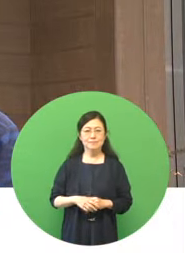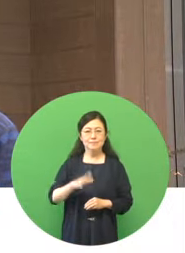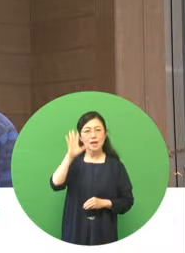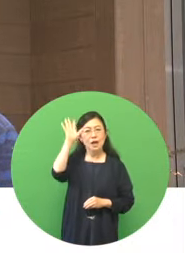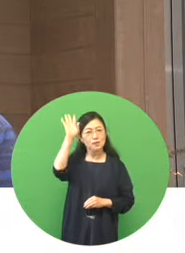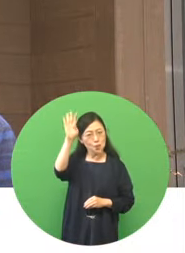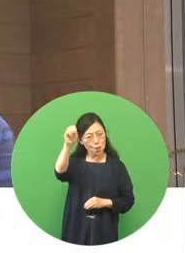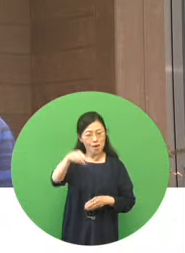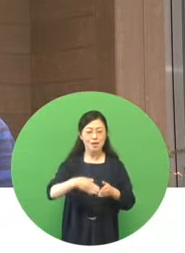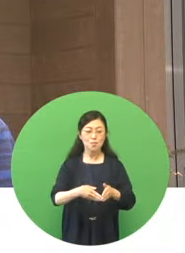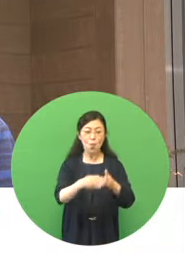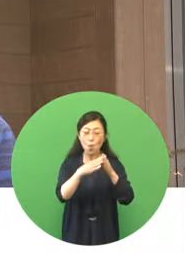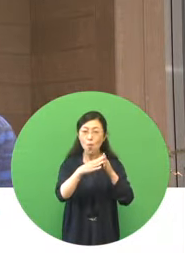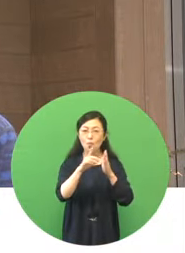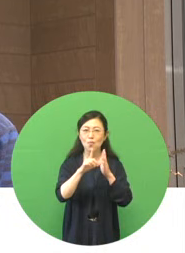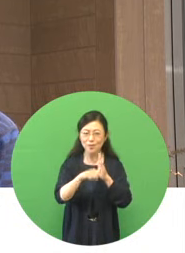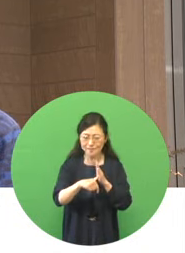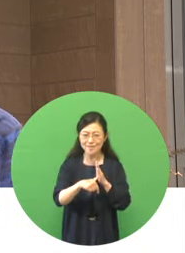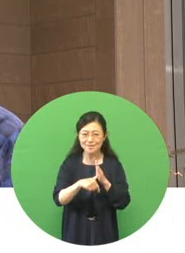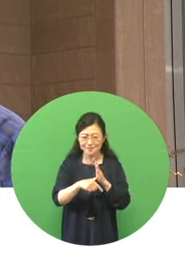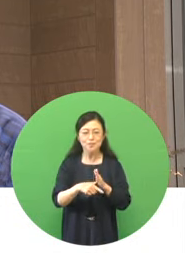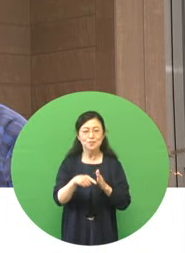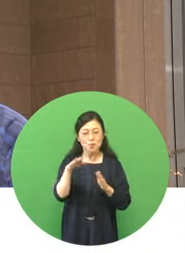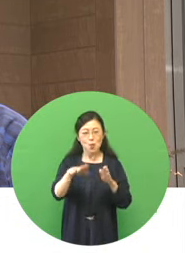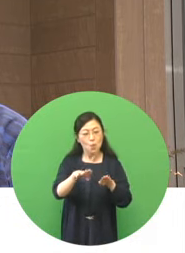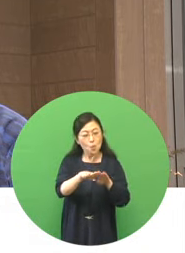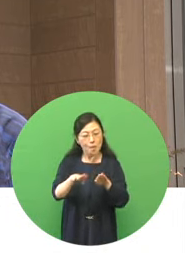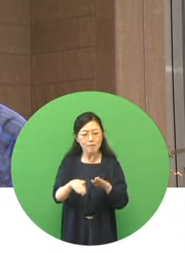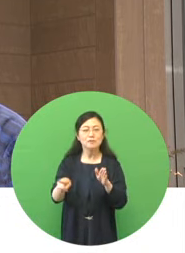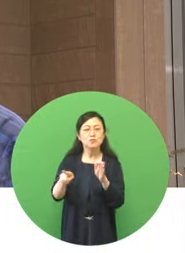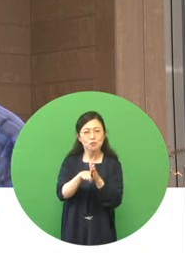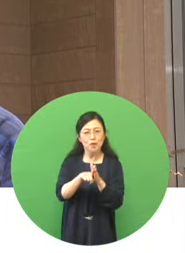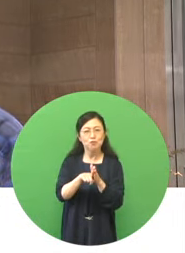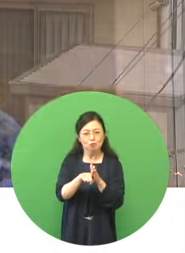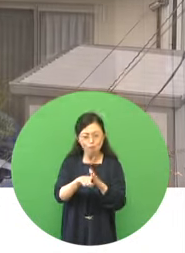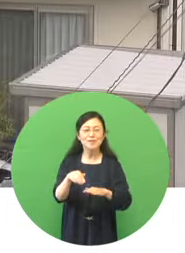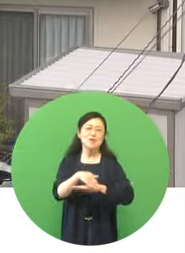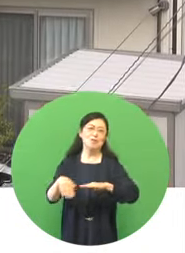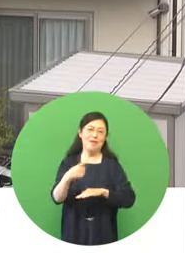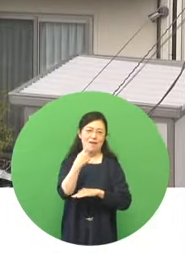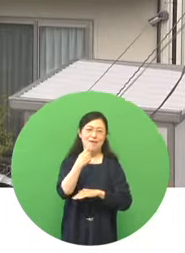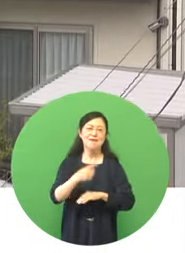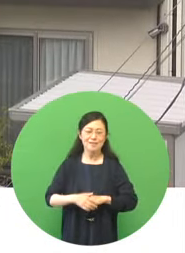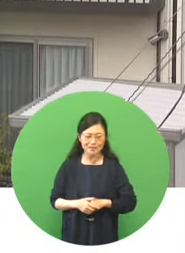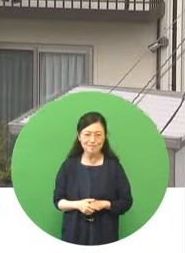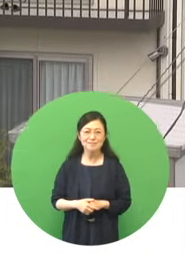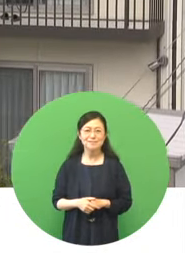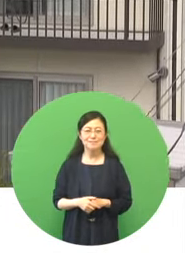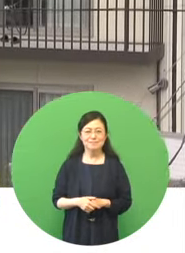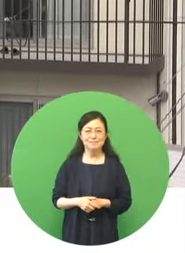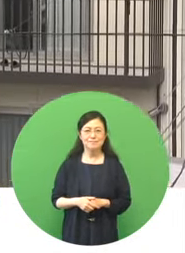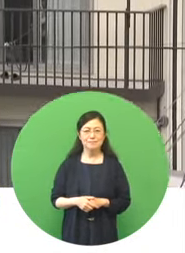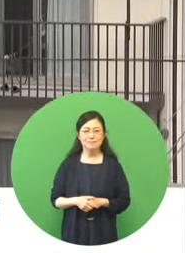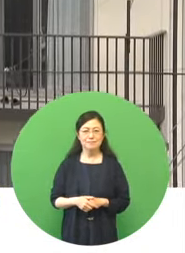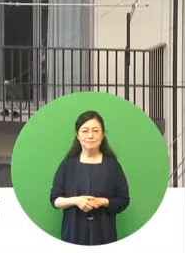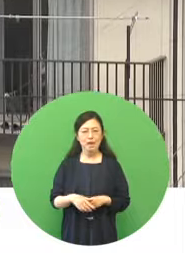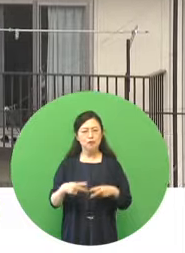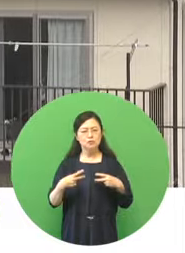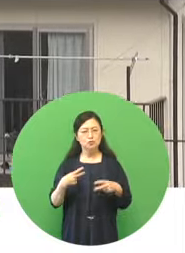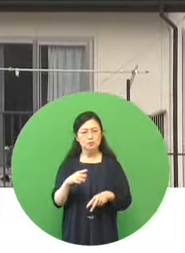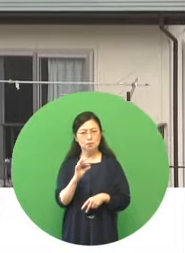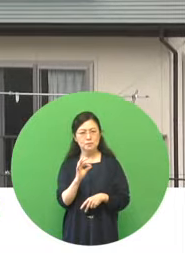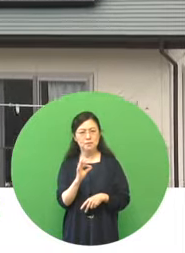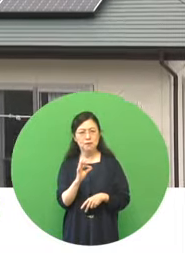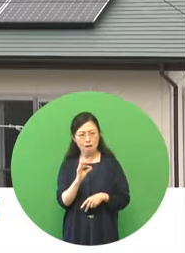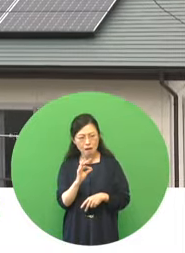次の家を建てるときには太陽光パネルを乗っけようと思って考えてました。地球環境